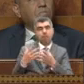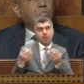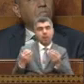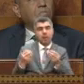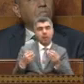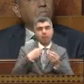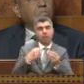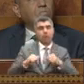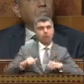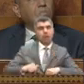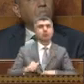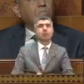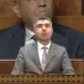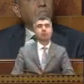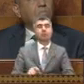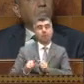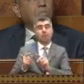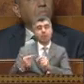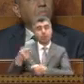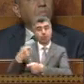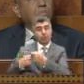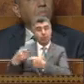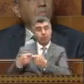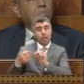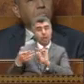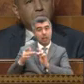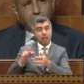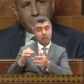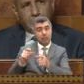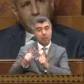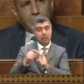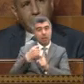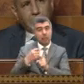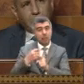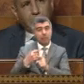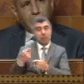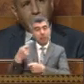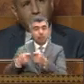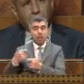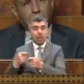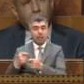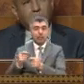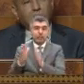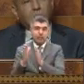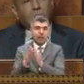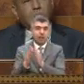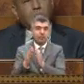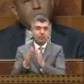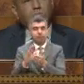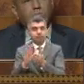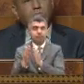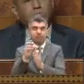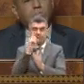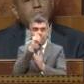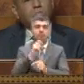كاين واحد المجموعة ديال المعطيات سيد الوزير اللي كتقول بأن التجارة الإلكترونية راه كتهدد المصالح ديال التجار الصغار بحال اللي قلتو. حتى شي واحد ما يقدر ينكر